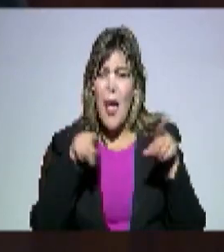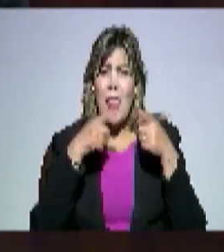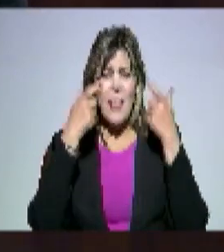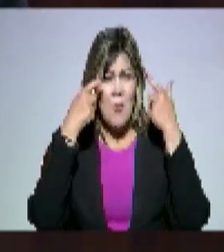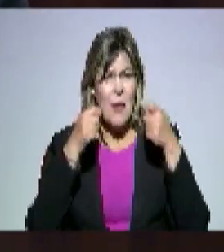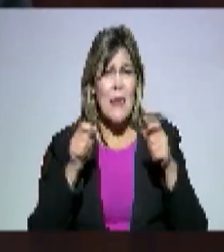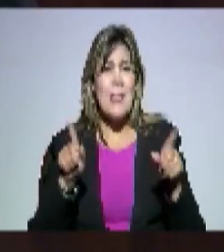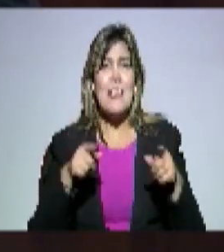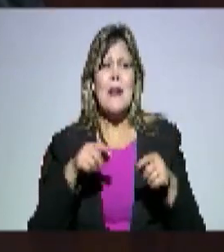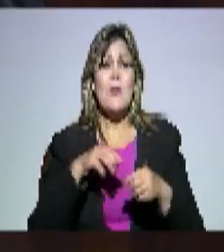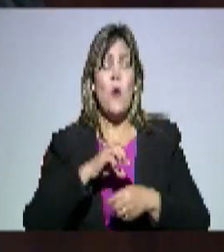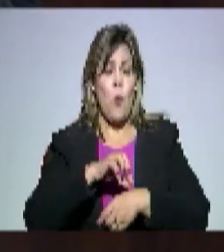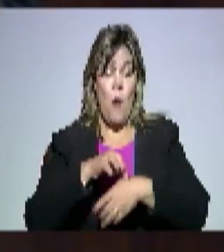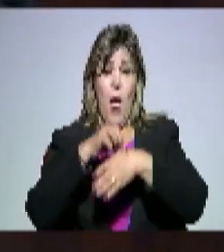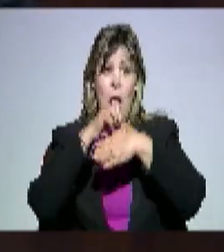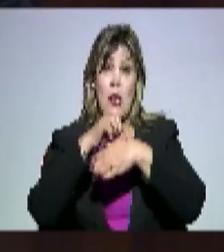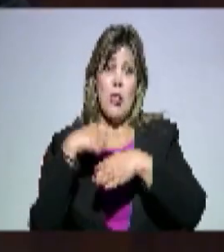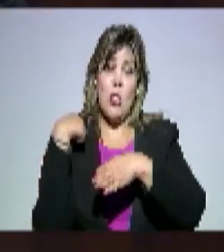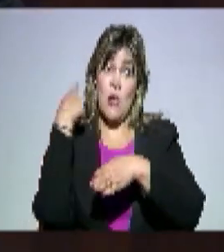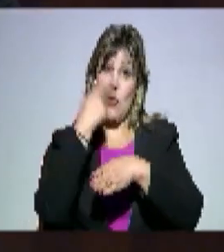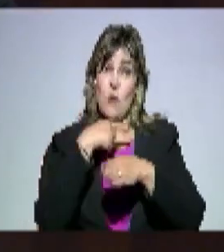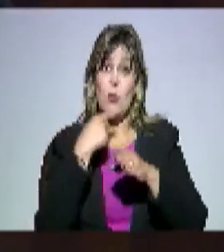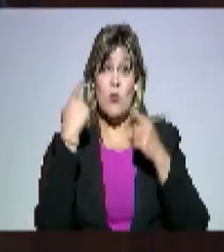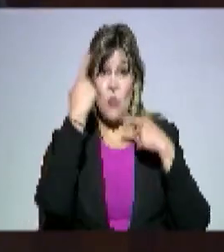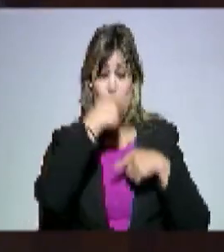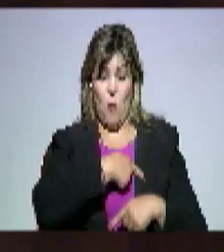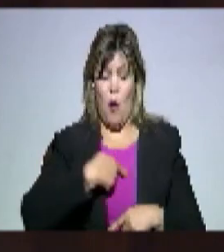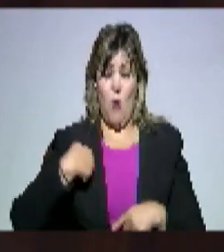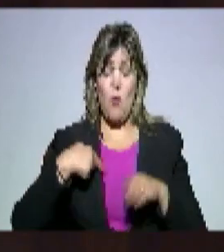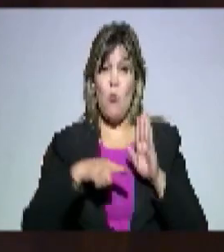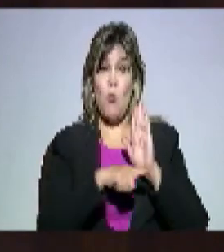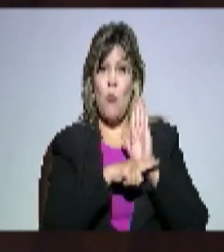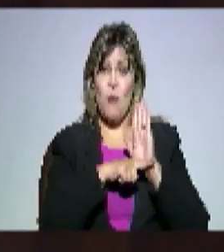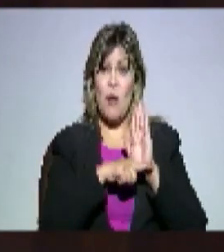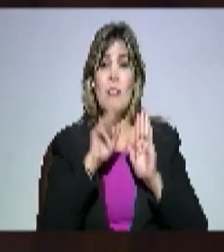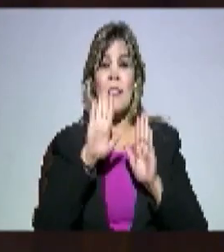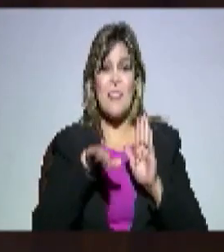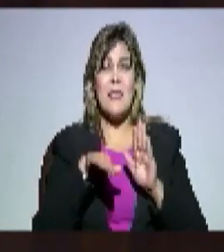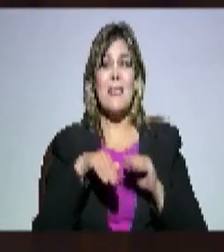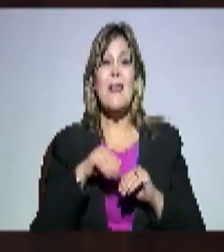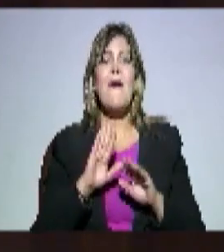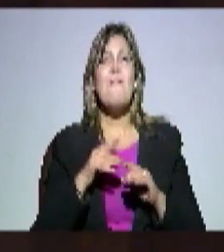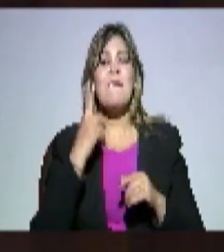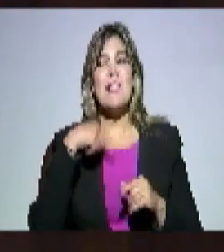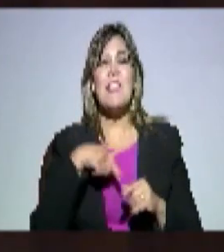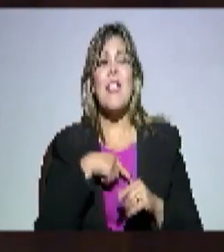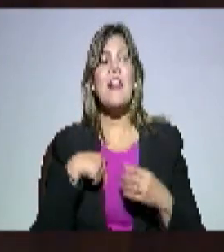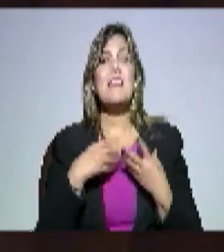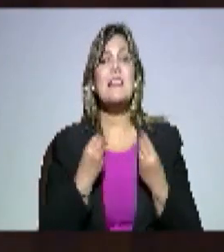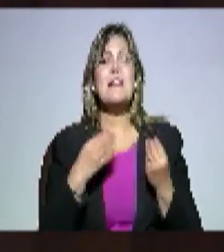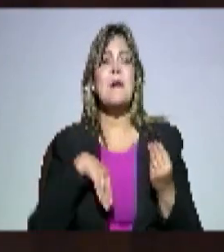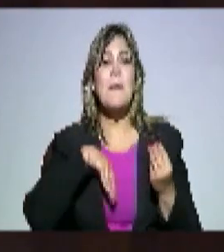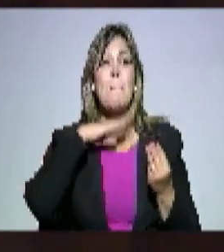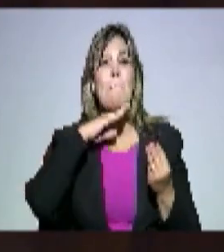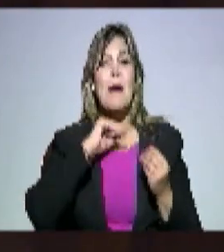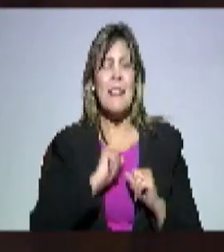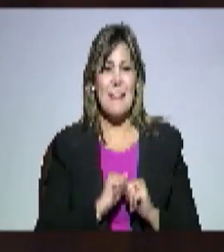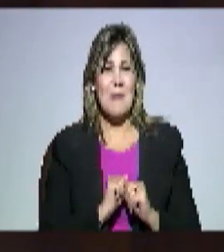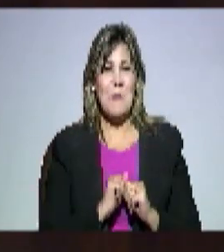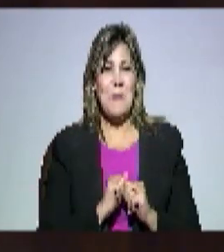واجساد القديسين وايقونات القديسين ماليا الكنايس القديسين دول